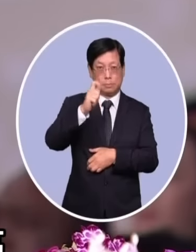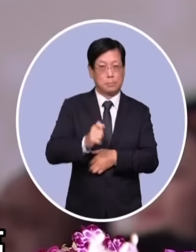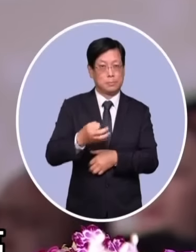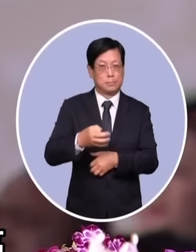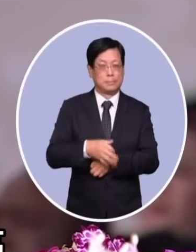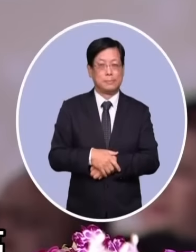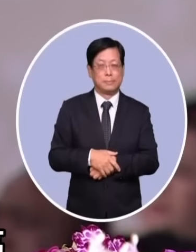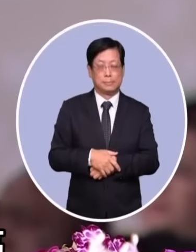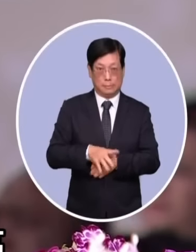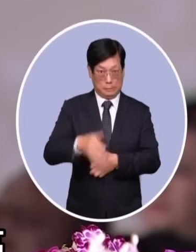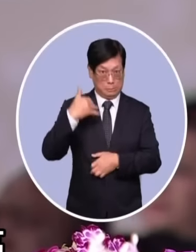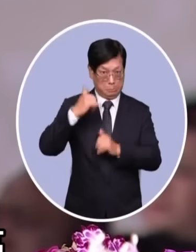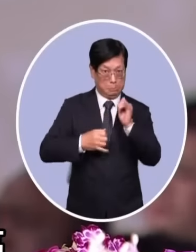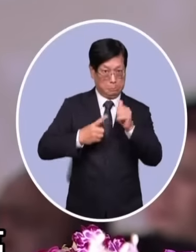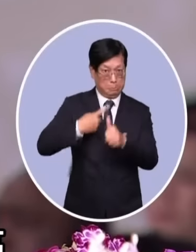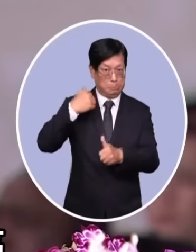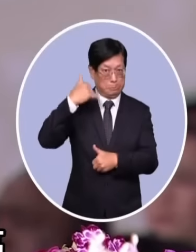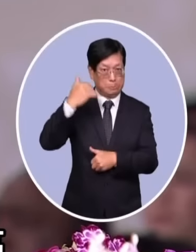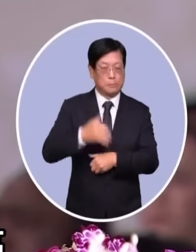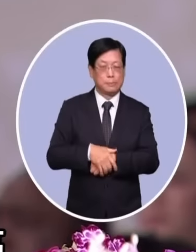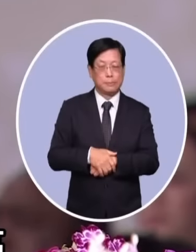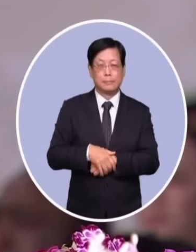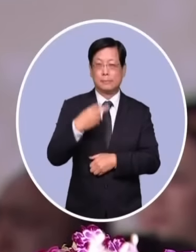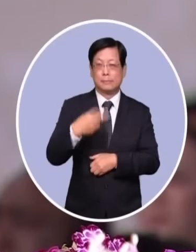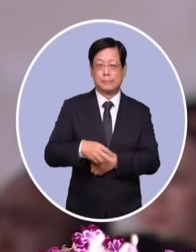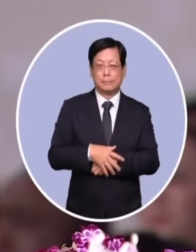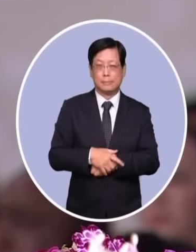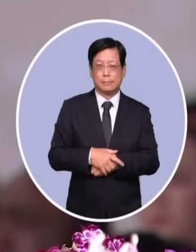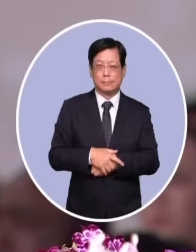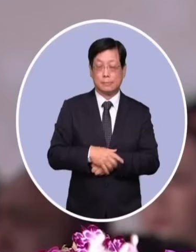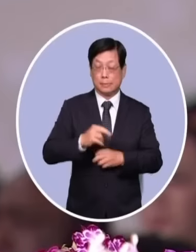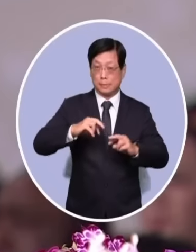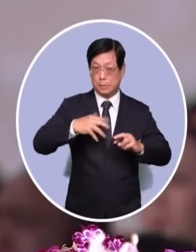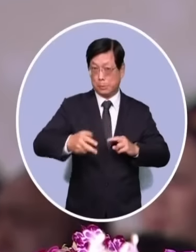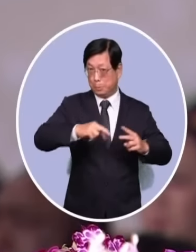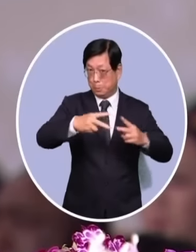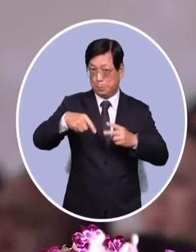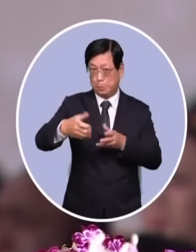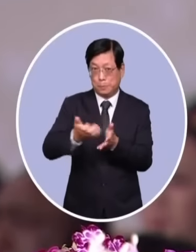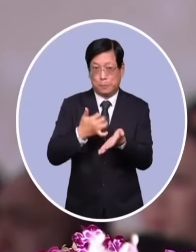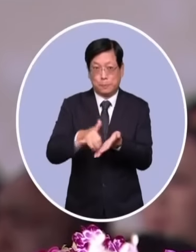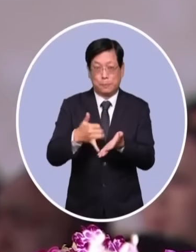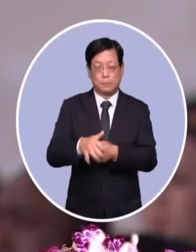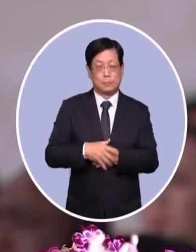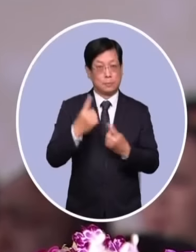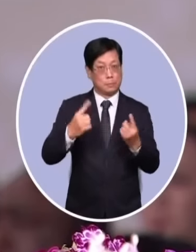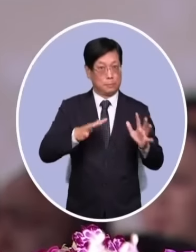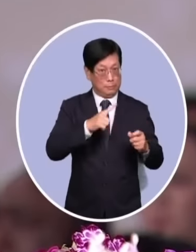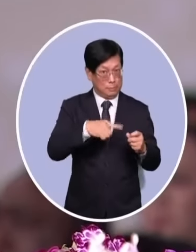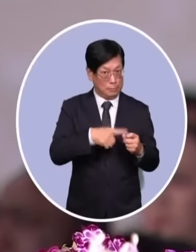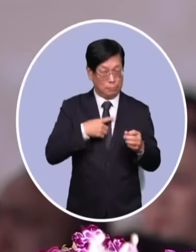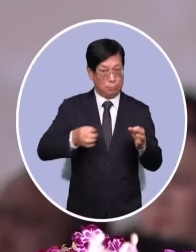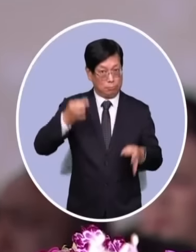7241亿元，创下新高。同时在治水预算上，比今年度增